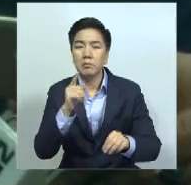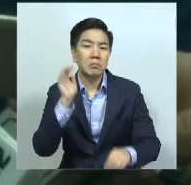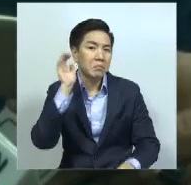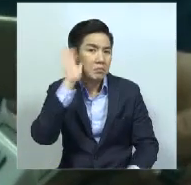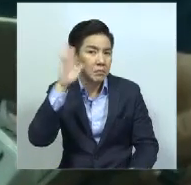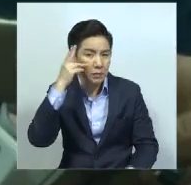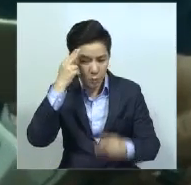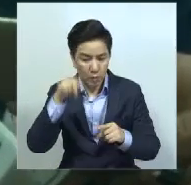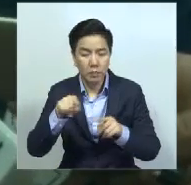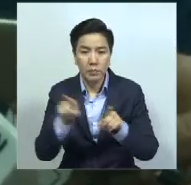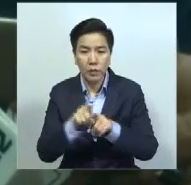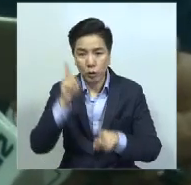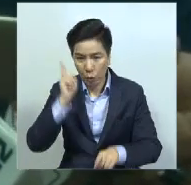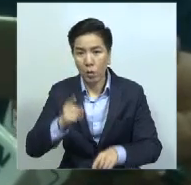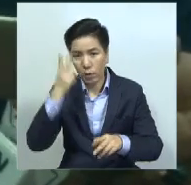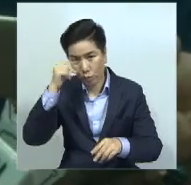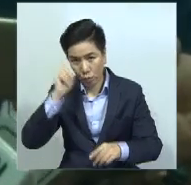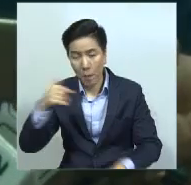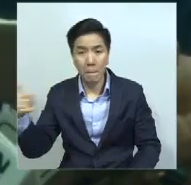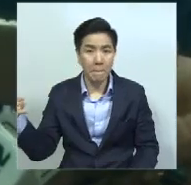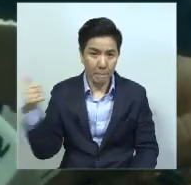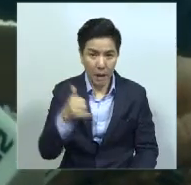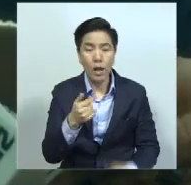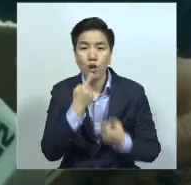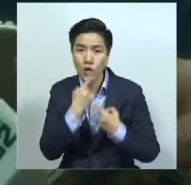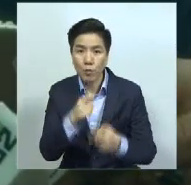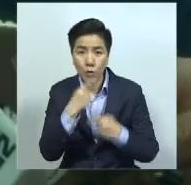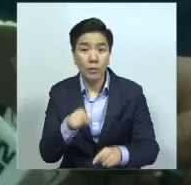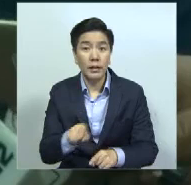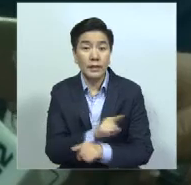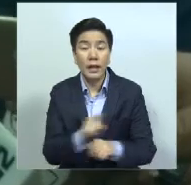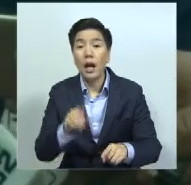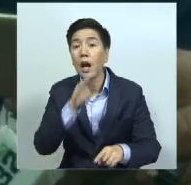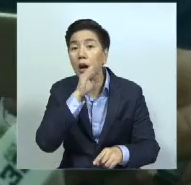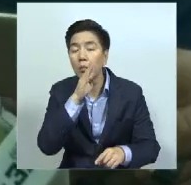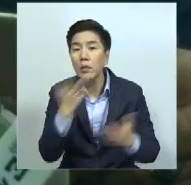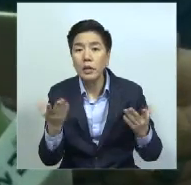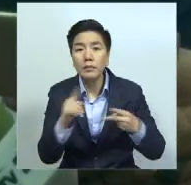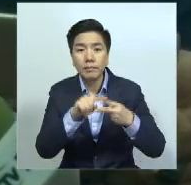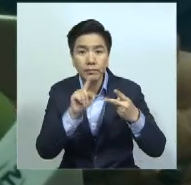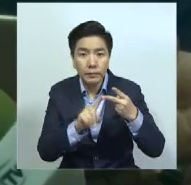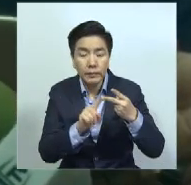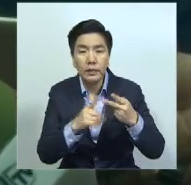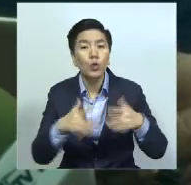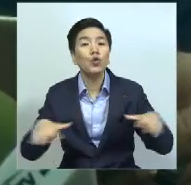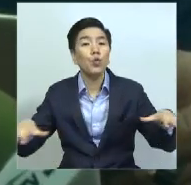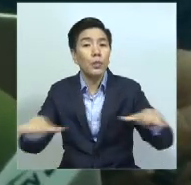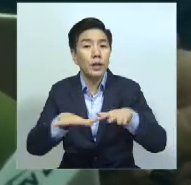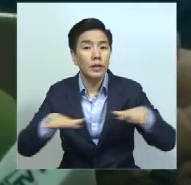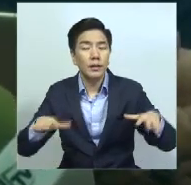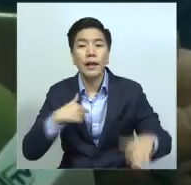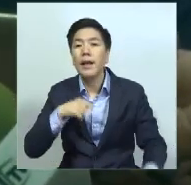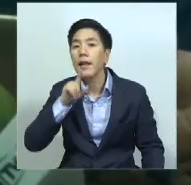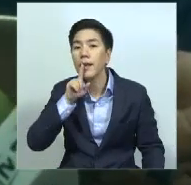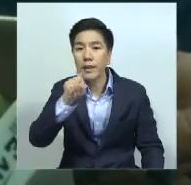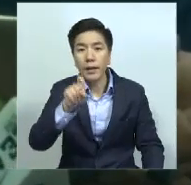ใจอย่างนั้นต้องไปใครโดนเข้าก็ต้องไปตอบกับอีกอย่างหนึ่งก็คือยติเปิดอภิปรายทั่วไปเพื่อสอบ